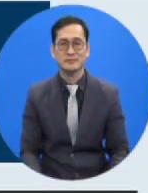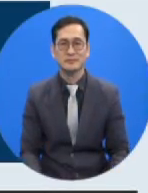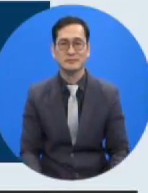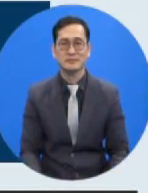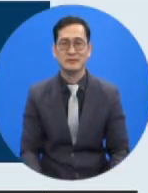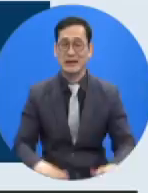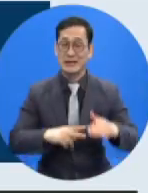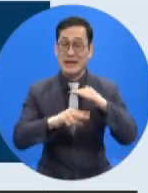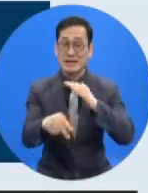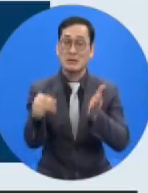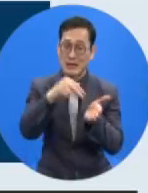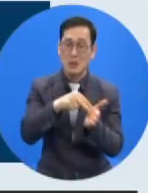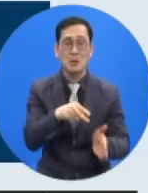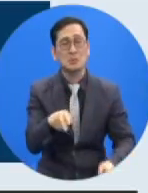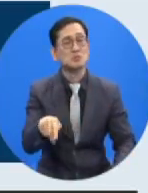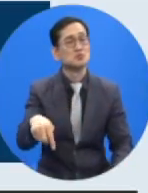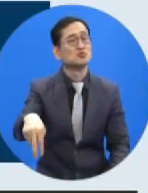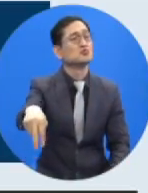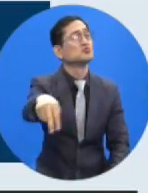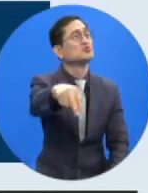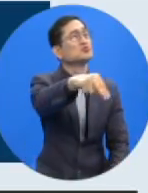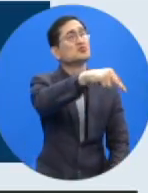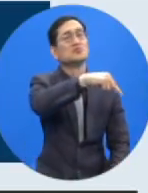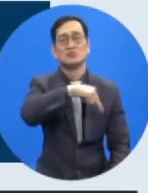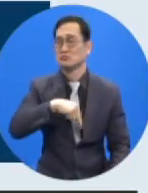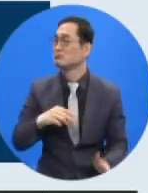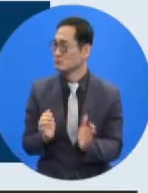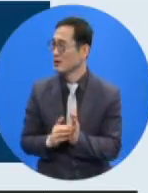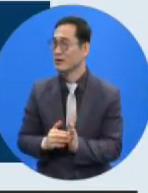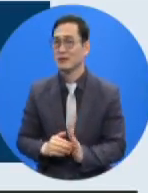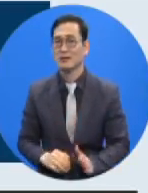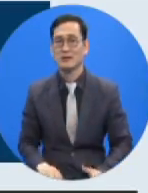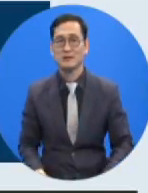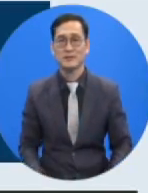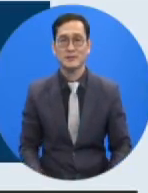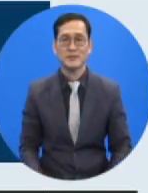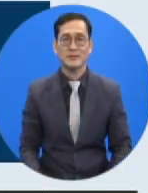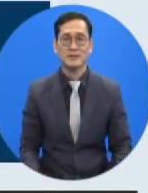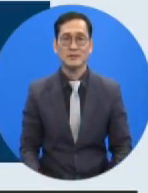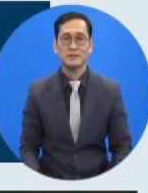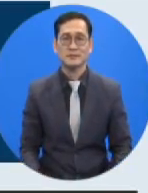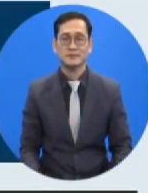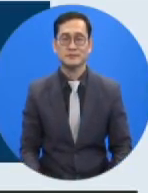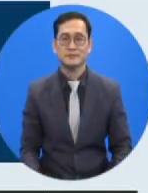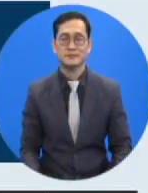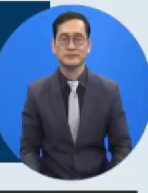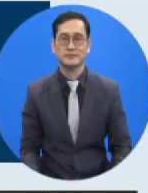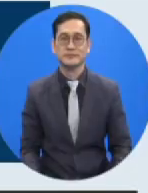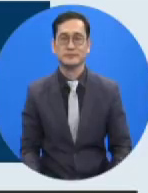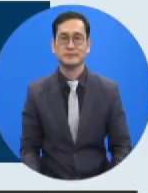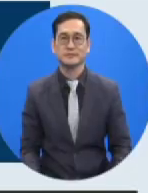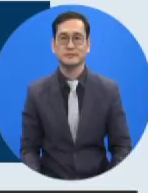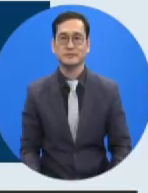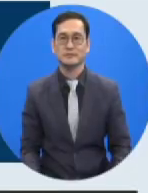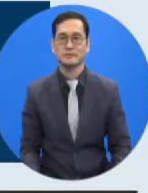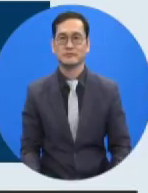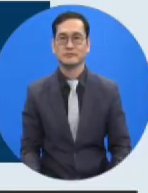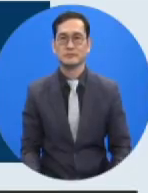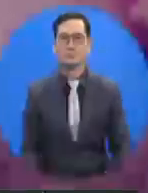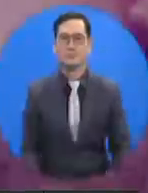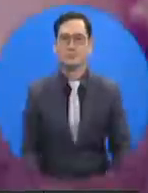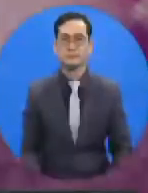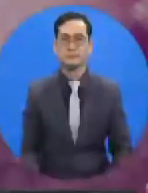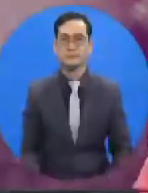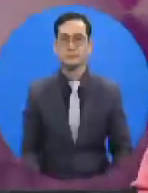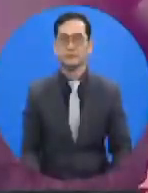지하철 타고 서울 시내 좀 한 바퀴 돌았습니다. 라고 해명을 했다. 김정희 교수님. 네. 아니, 저는 이